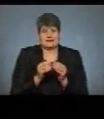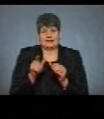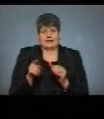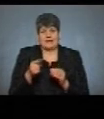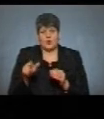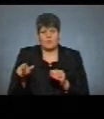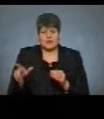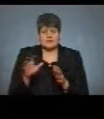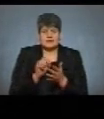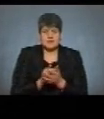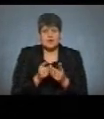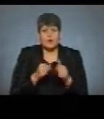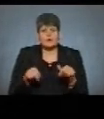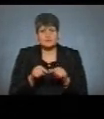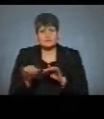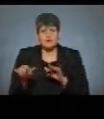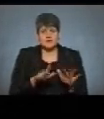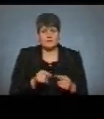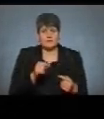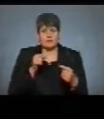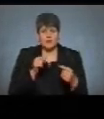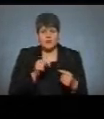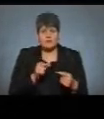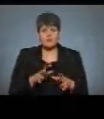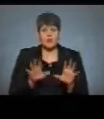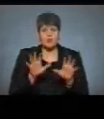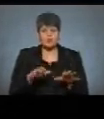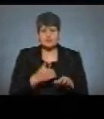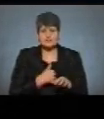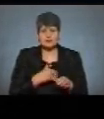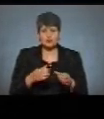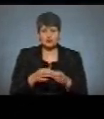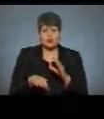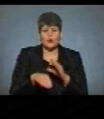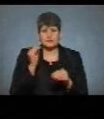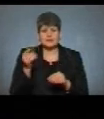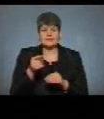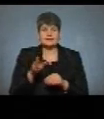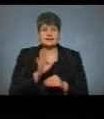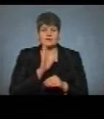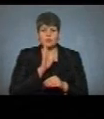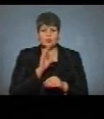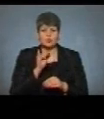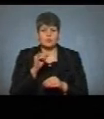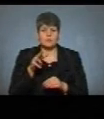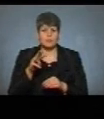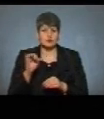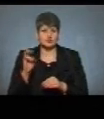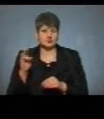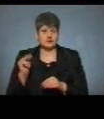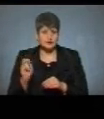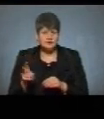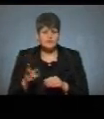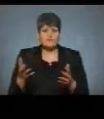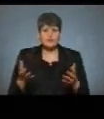яка займається організацією акції протесту. Головою ініціативної групи обрали тернополянку Юлію Мамчак. Останню акцію під назвою